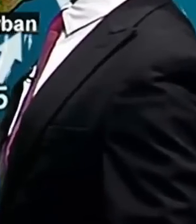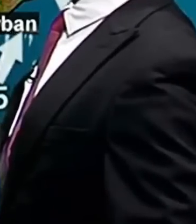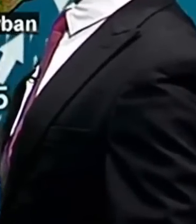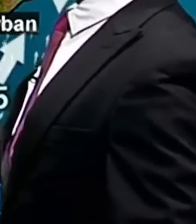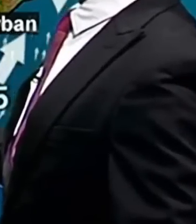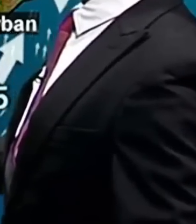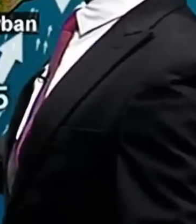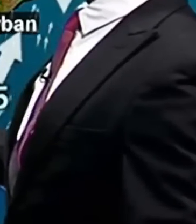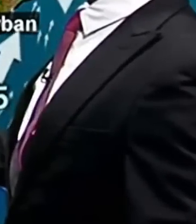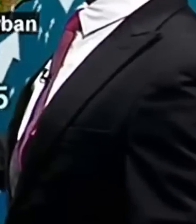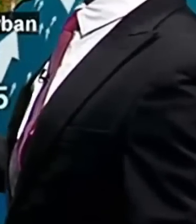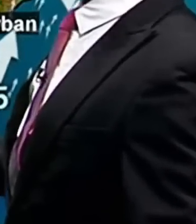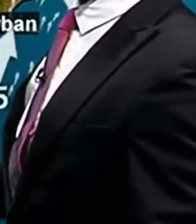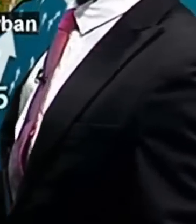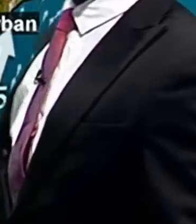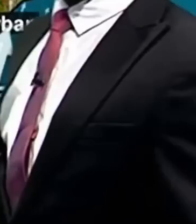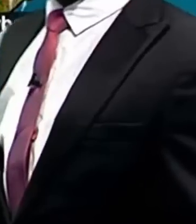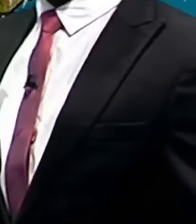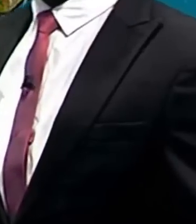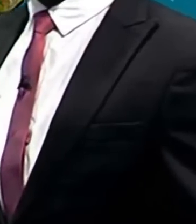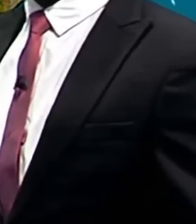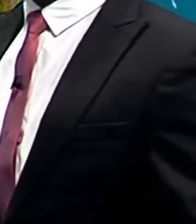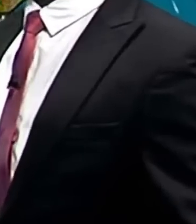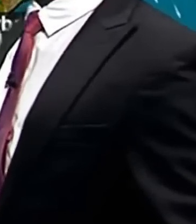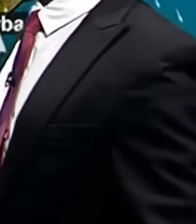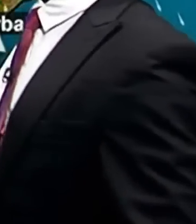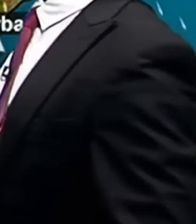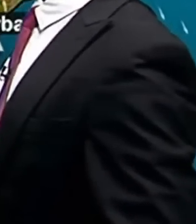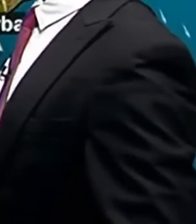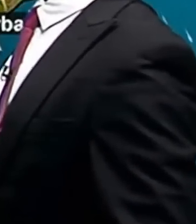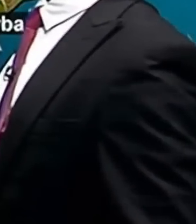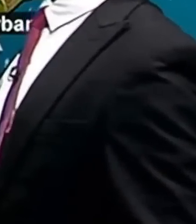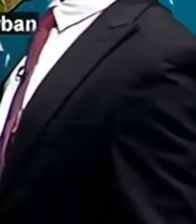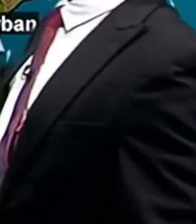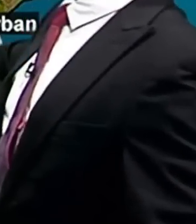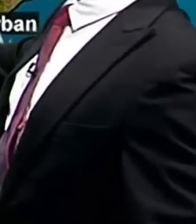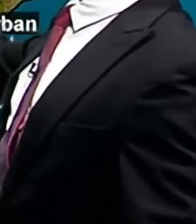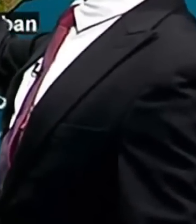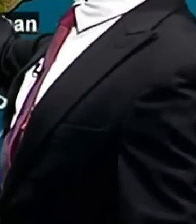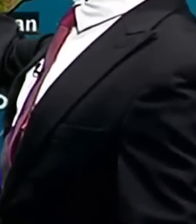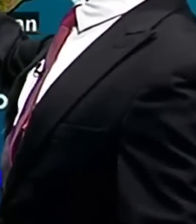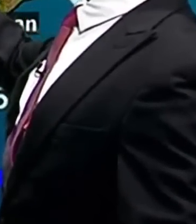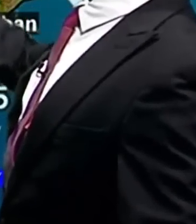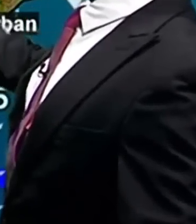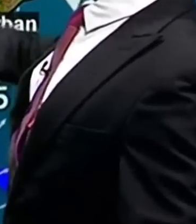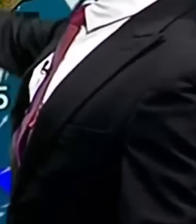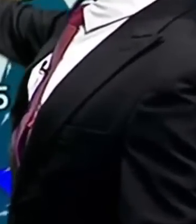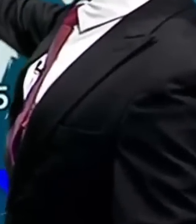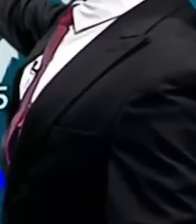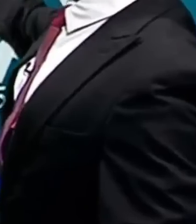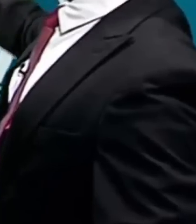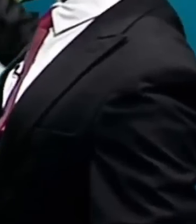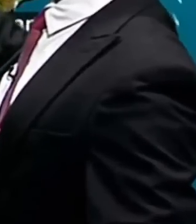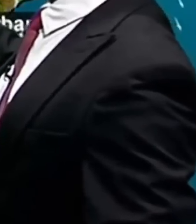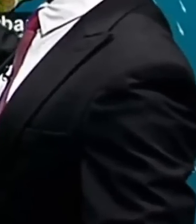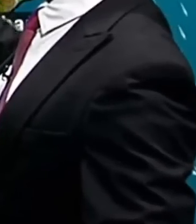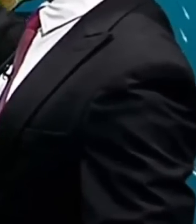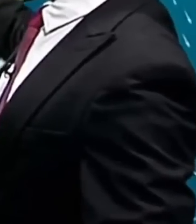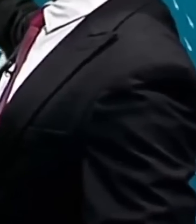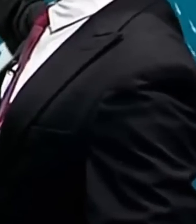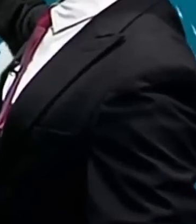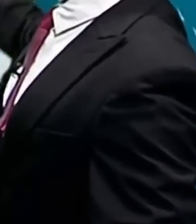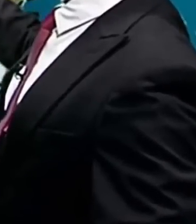gona ka gola Eastern Cape go mela tliša dikgonagalo tša dipula ka reperesente tše 30 gona ka gola Eastern Cape na godimo tša province ya Limpopo di tla ba di apešitše ka marema ka